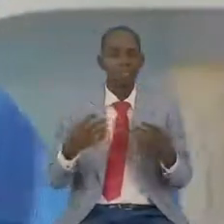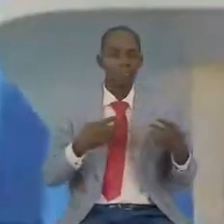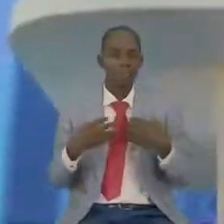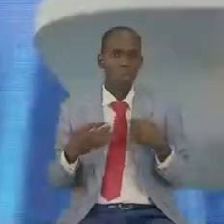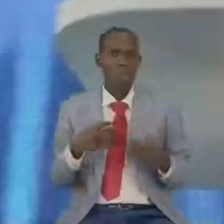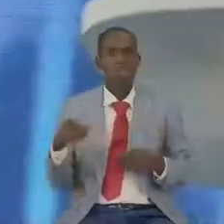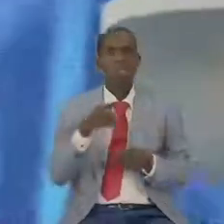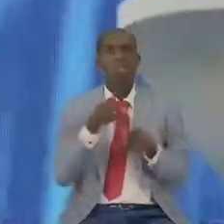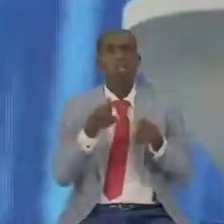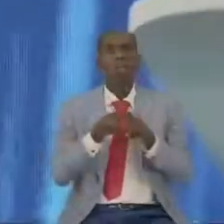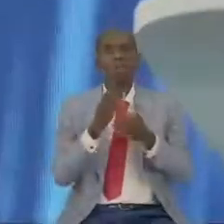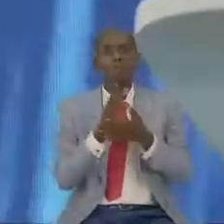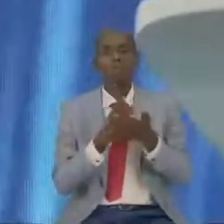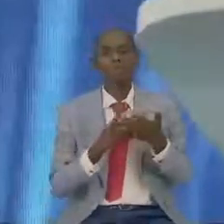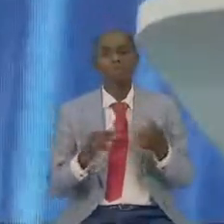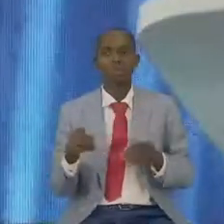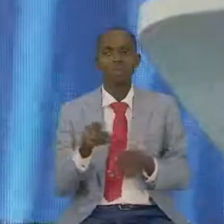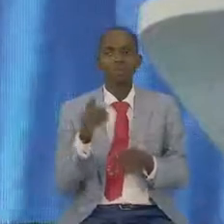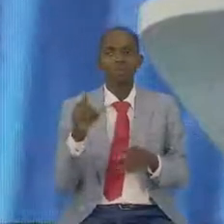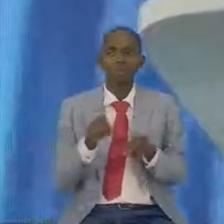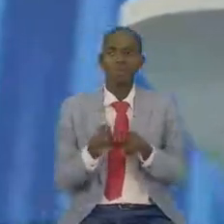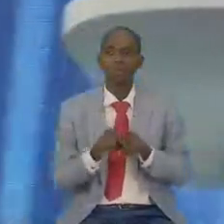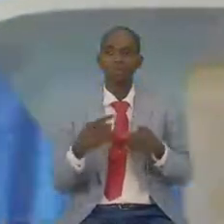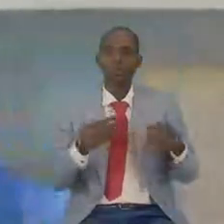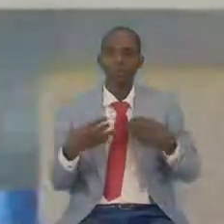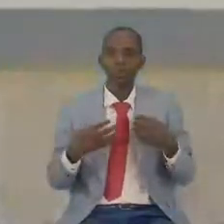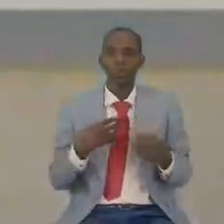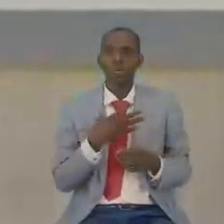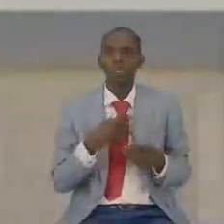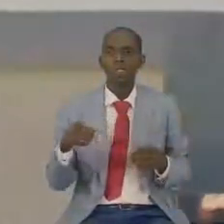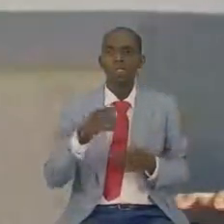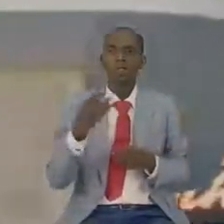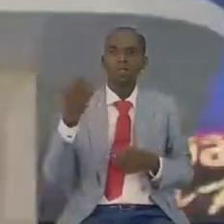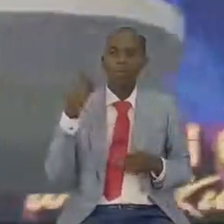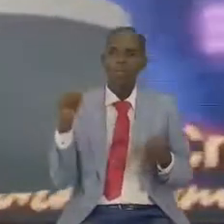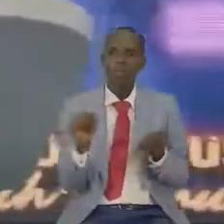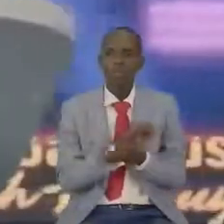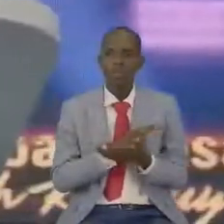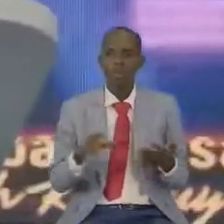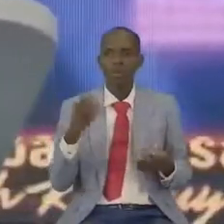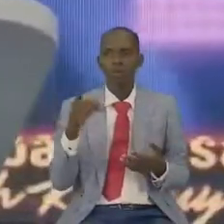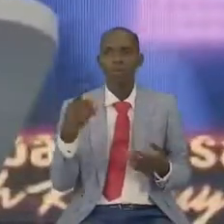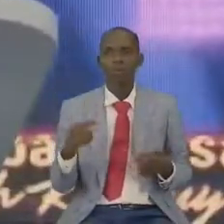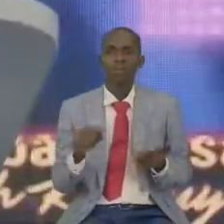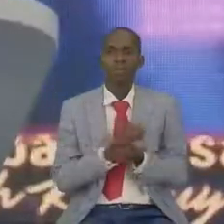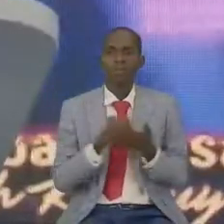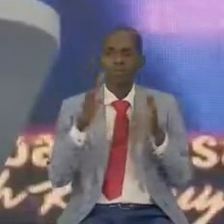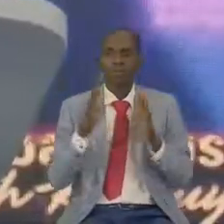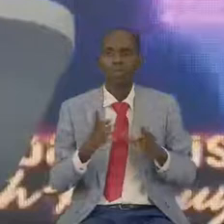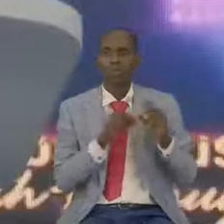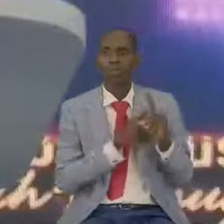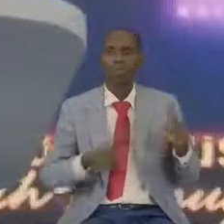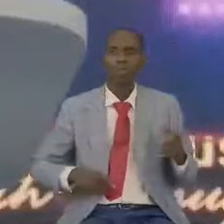comme quelques-uns murmurèrent et qui périrent par l'exterminateur. Le